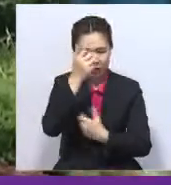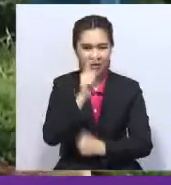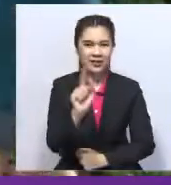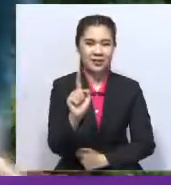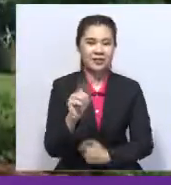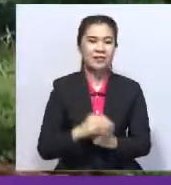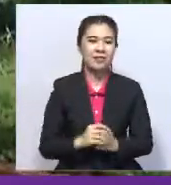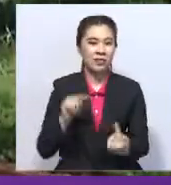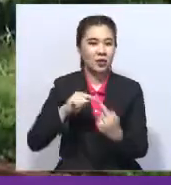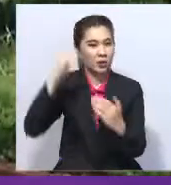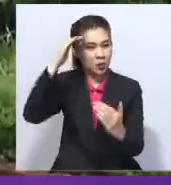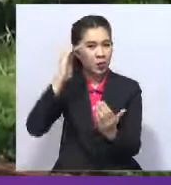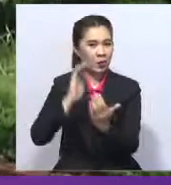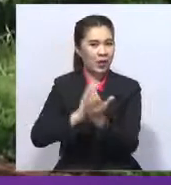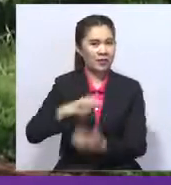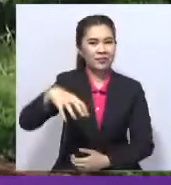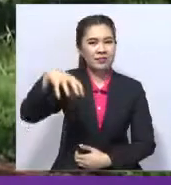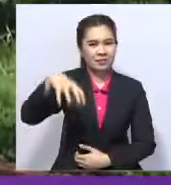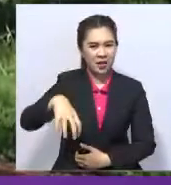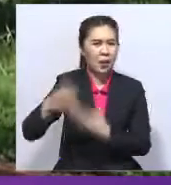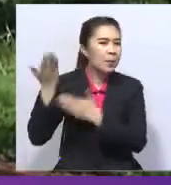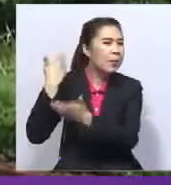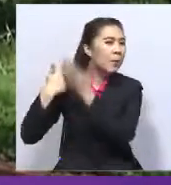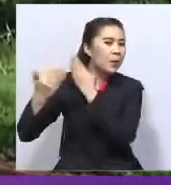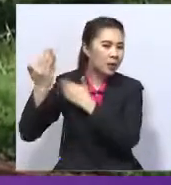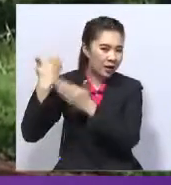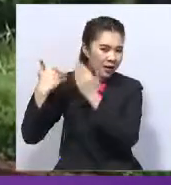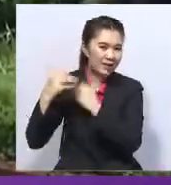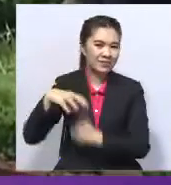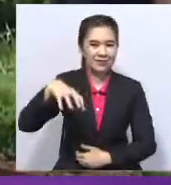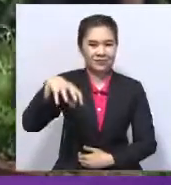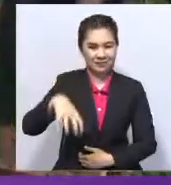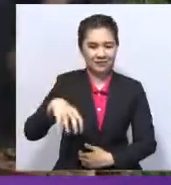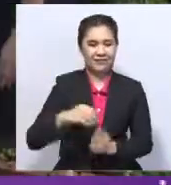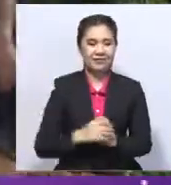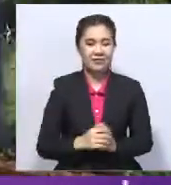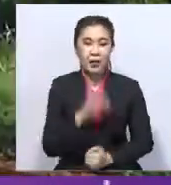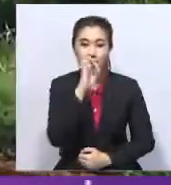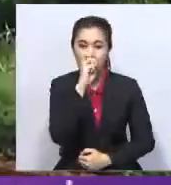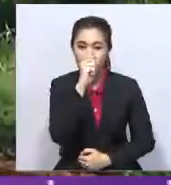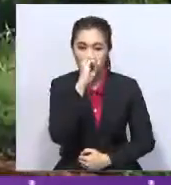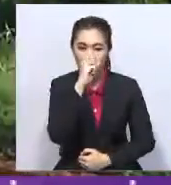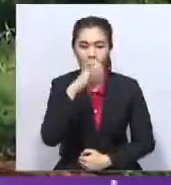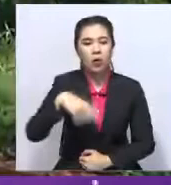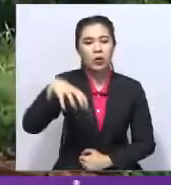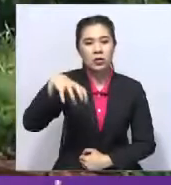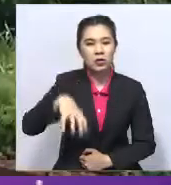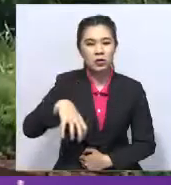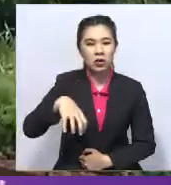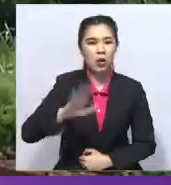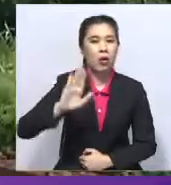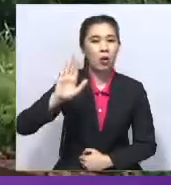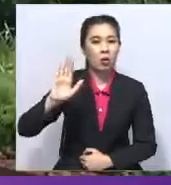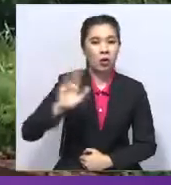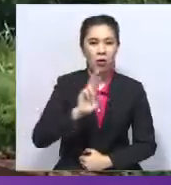คือโรงพักสามแยกครับโรงพักโบราณแห่งนี้นั่นเองครับซึ่งเป็นการจำลองนะครับโรงพักโบราณมาจากสมัยรัช